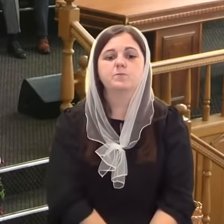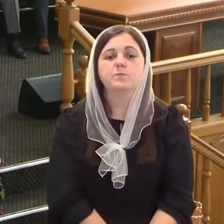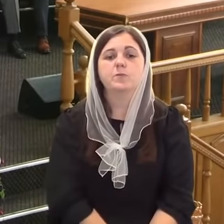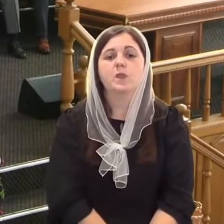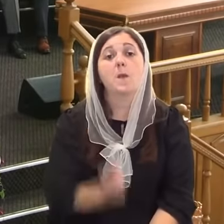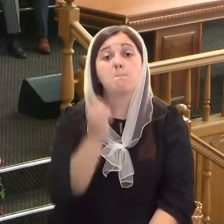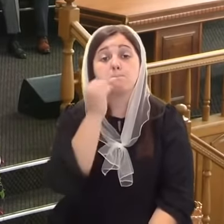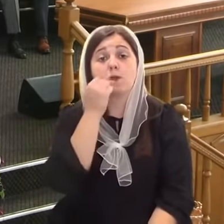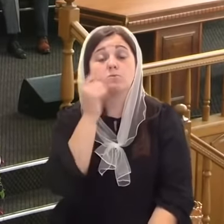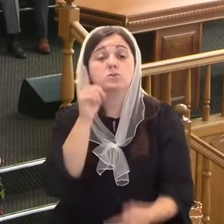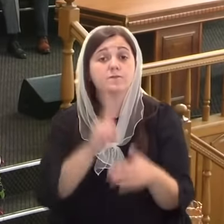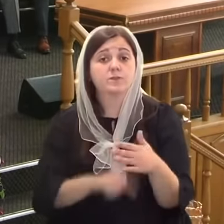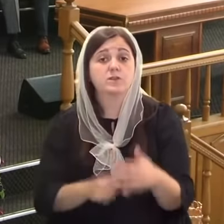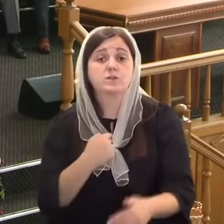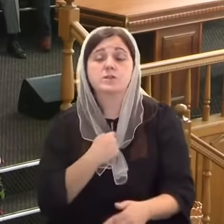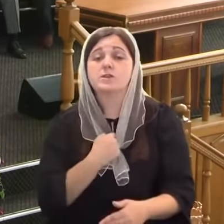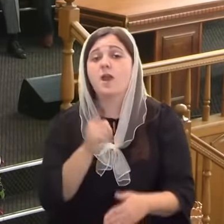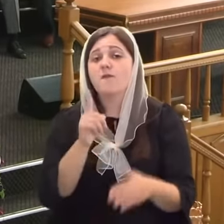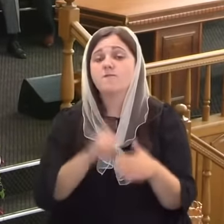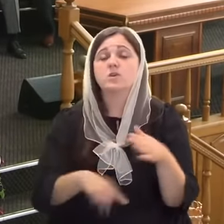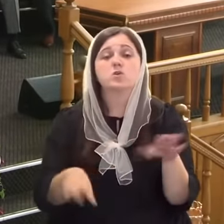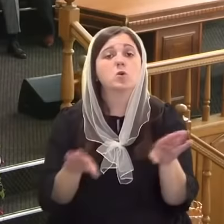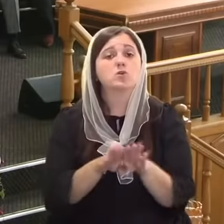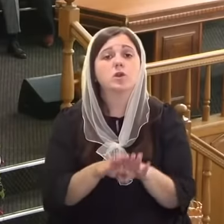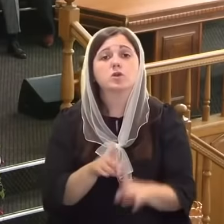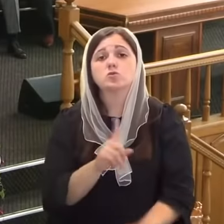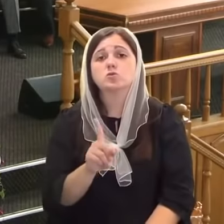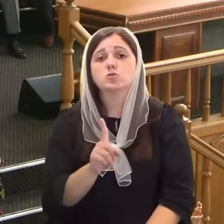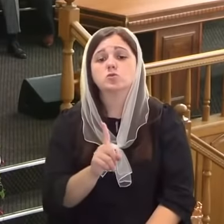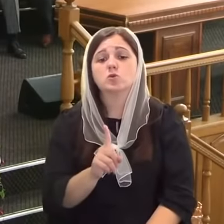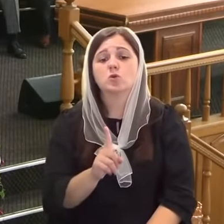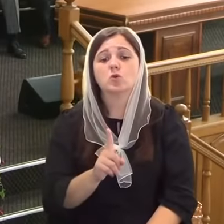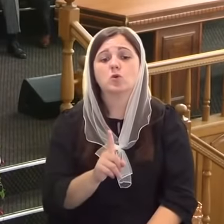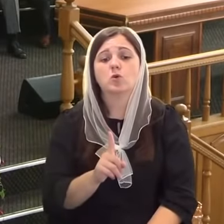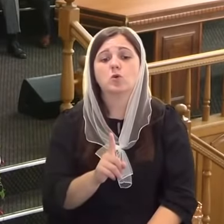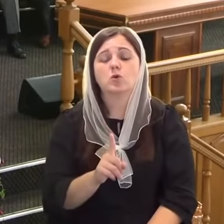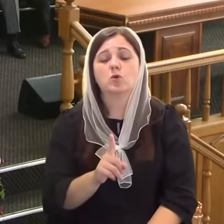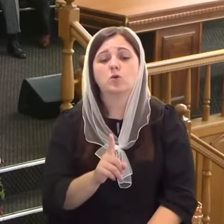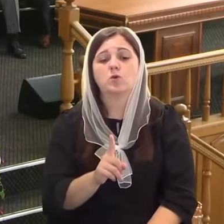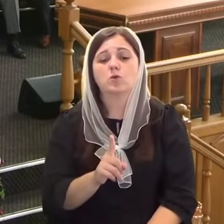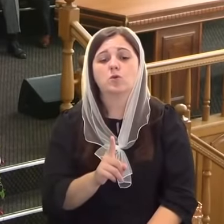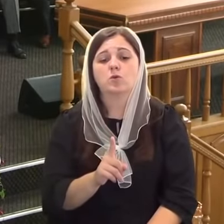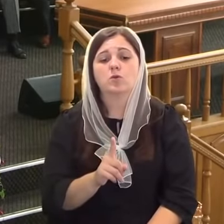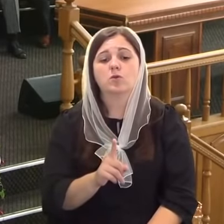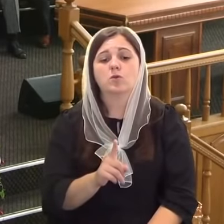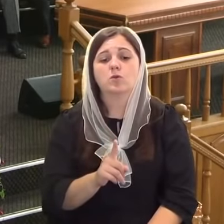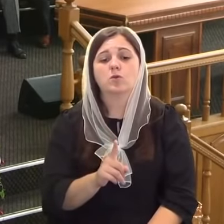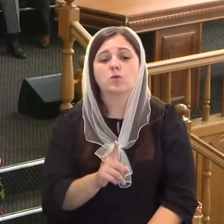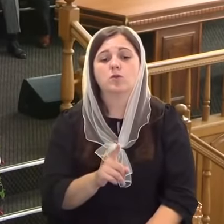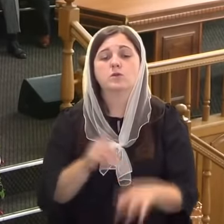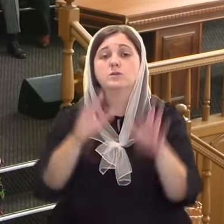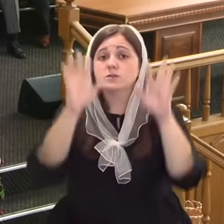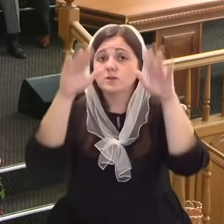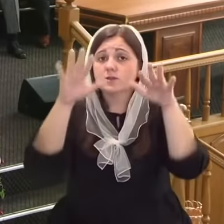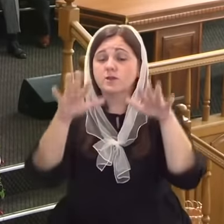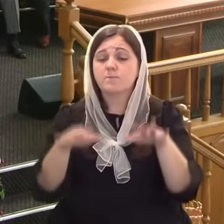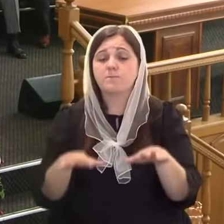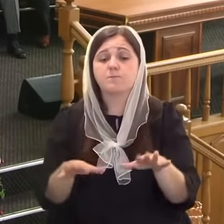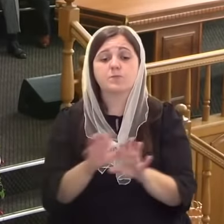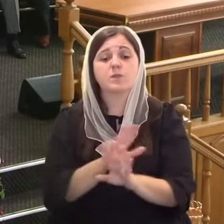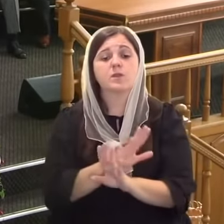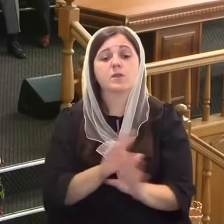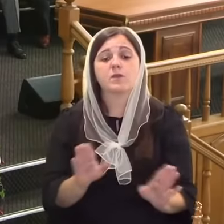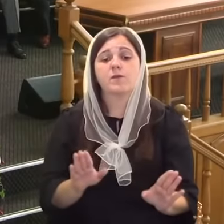Она верила, и верю я, что как дождь и снег не сходят с неба на землю и не